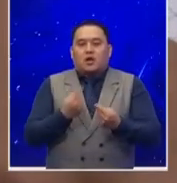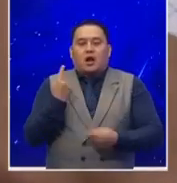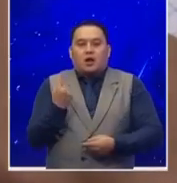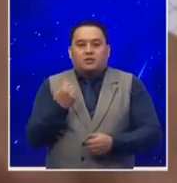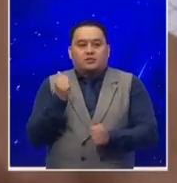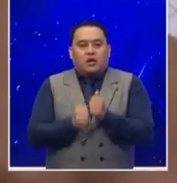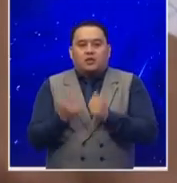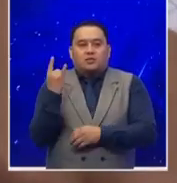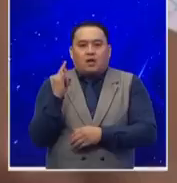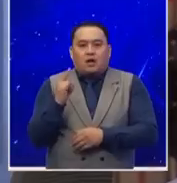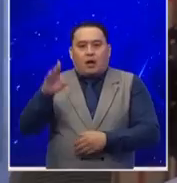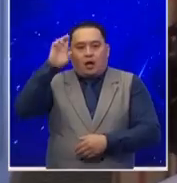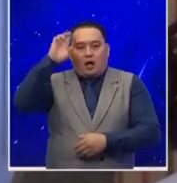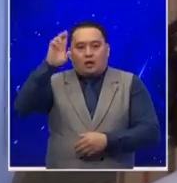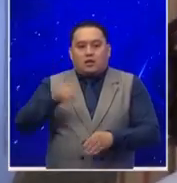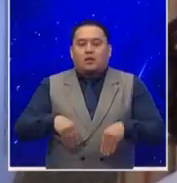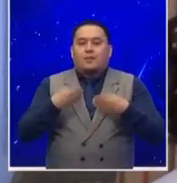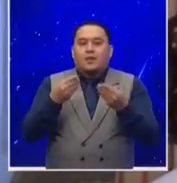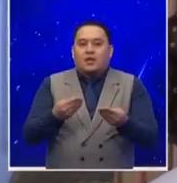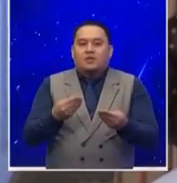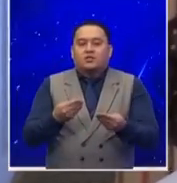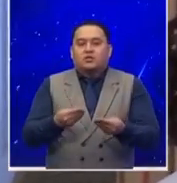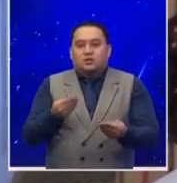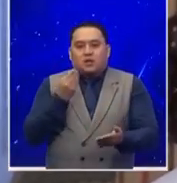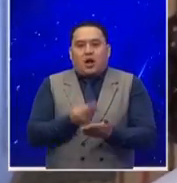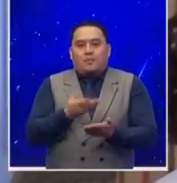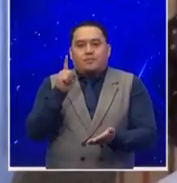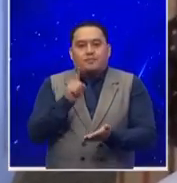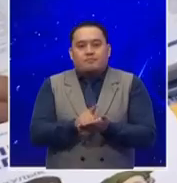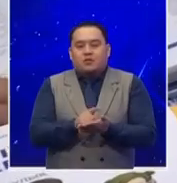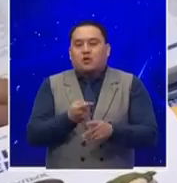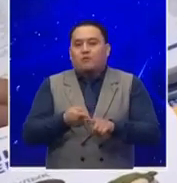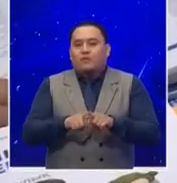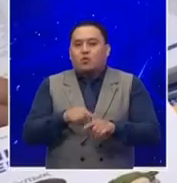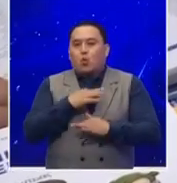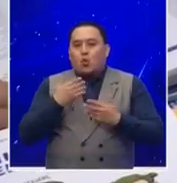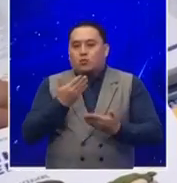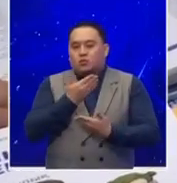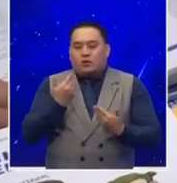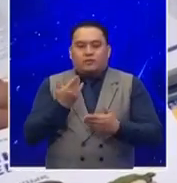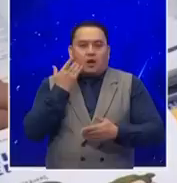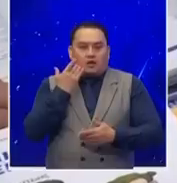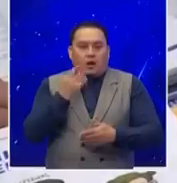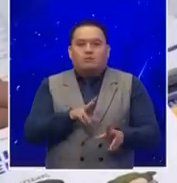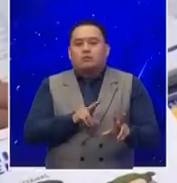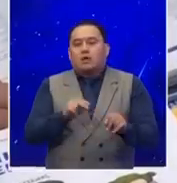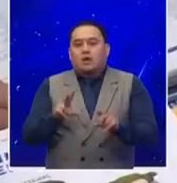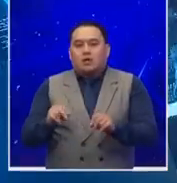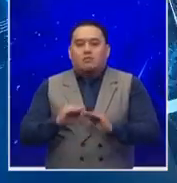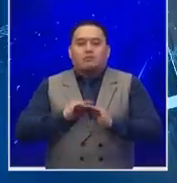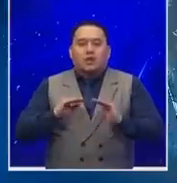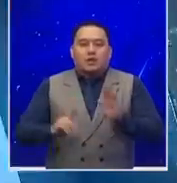әр сәби Алла аманаты. Жарық дүниеге әкелу қасиетті парыз. Бала көпті кетпейді. Бақыт атаулының бастауы